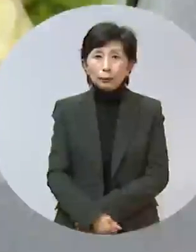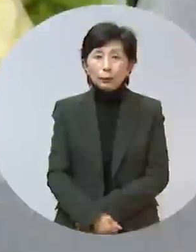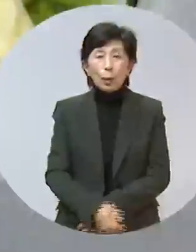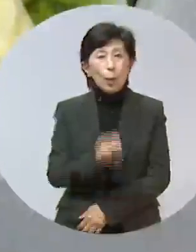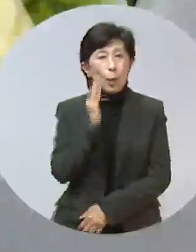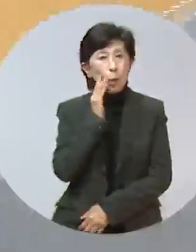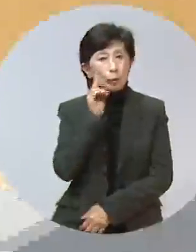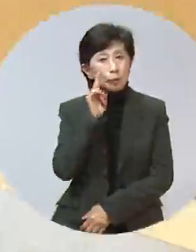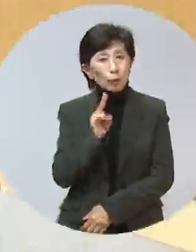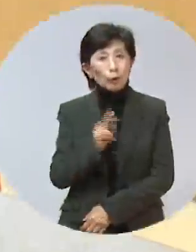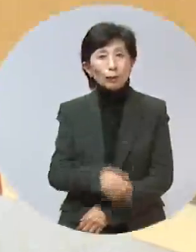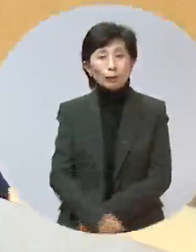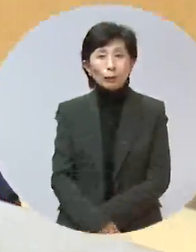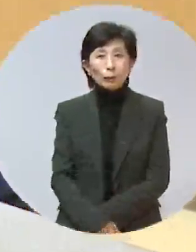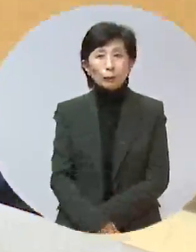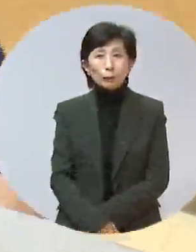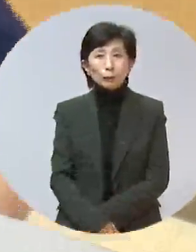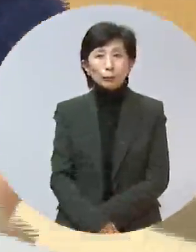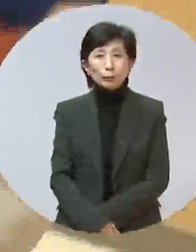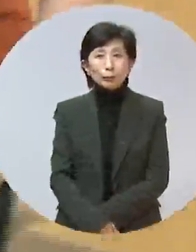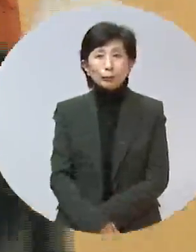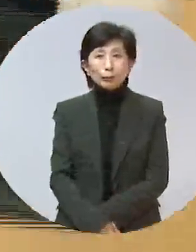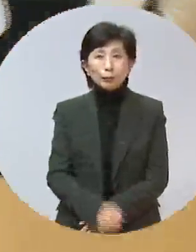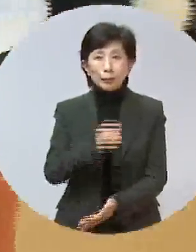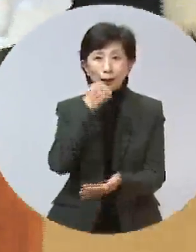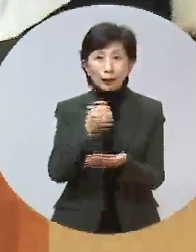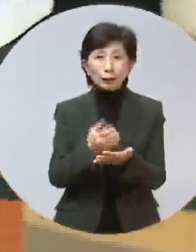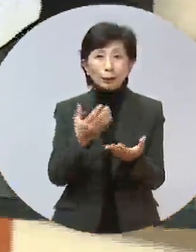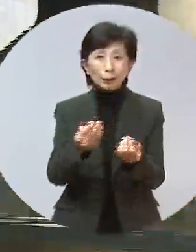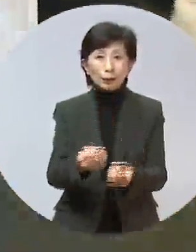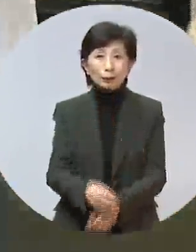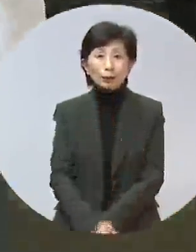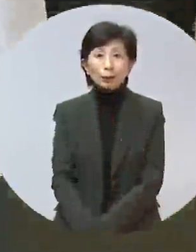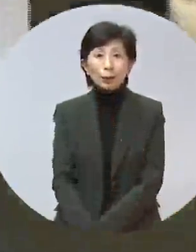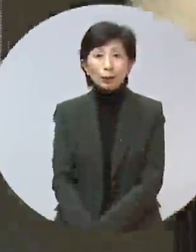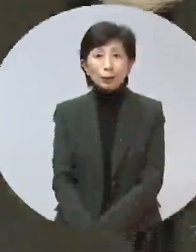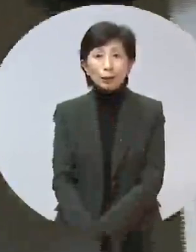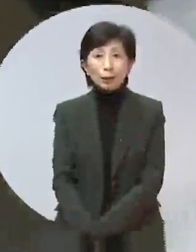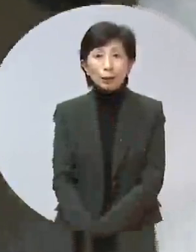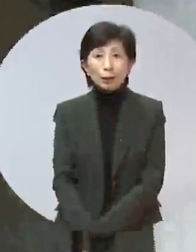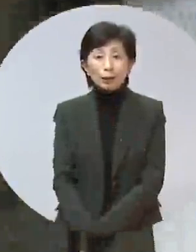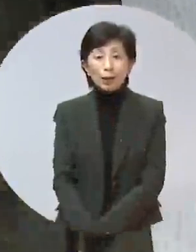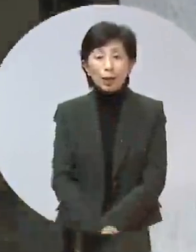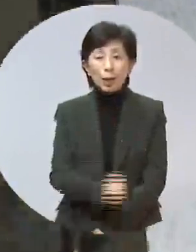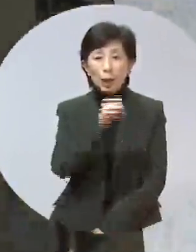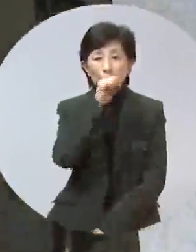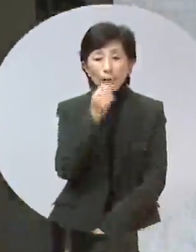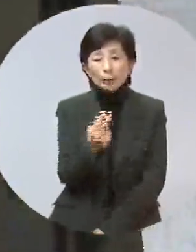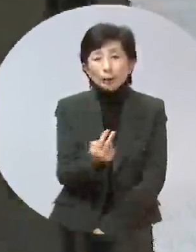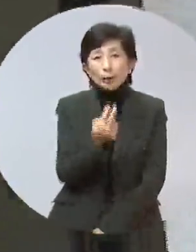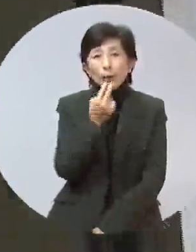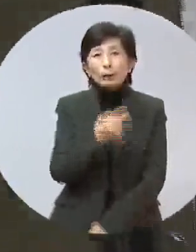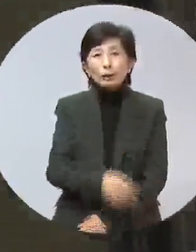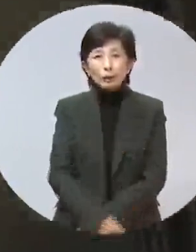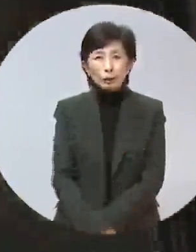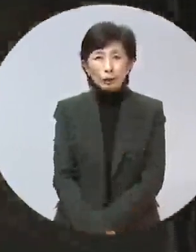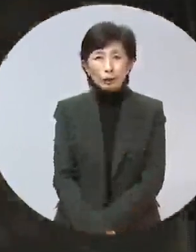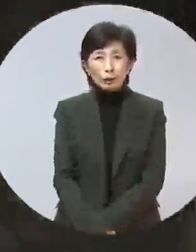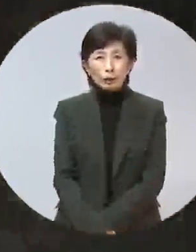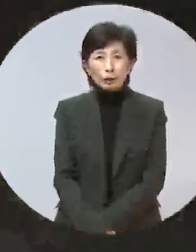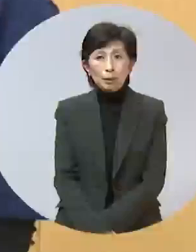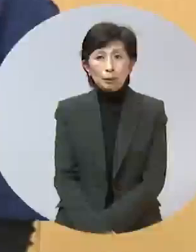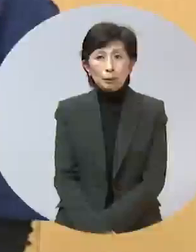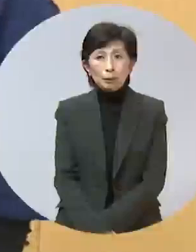です ね。焼き上がりました。すごい香ばしい匂いがします。 はい、は